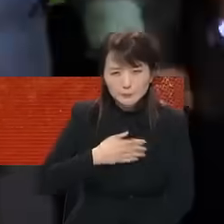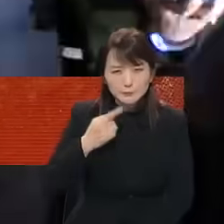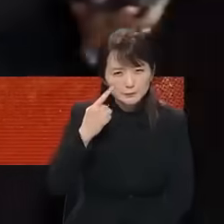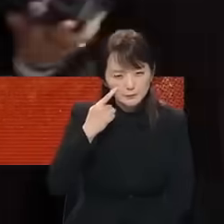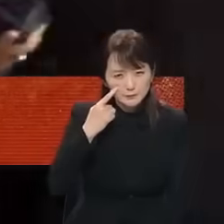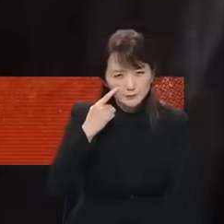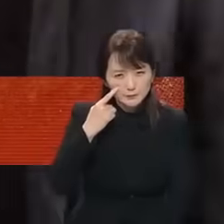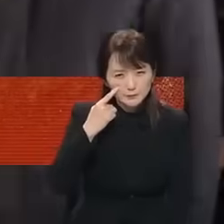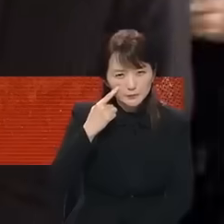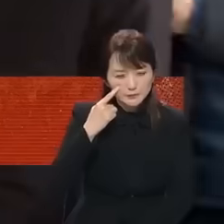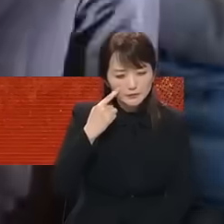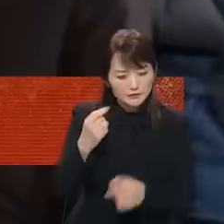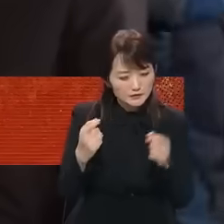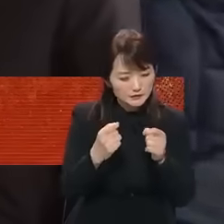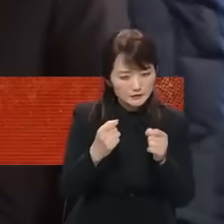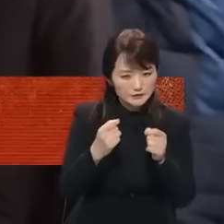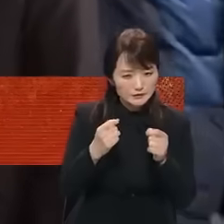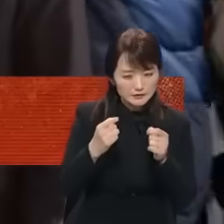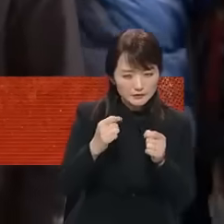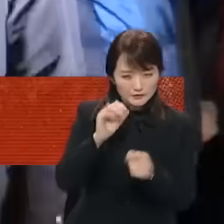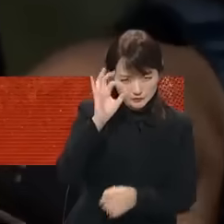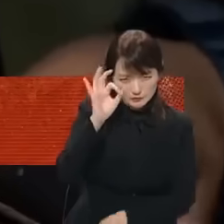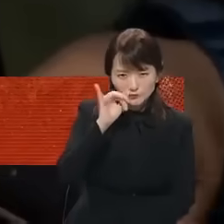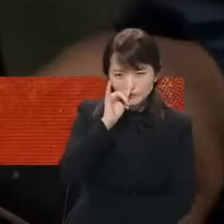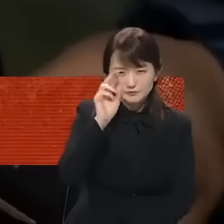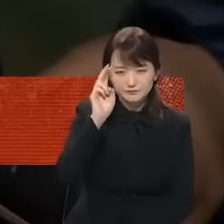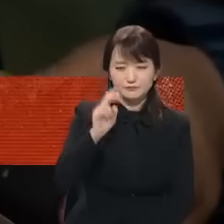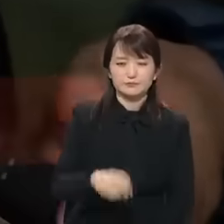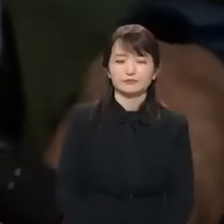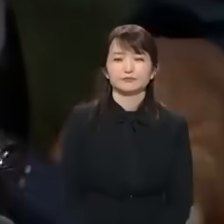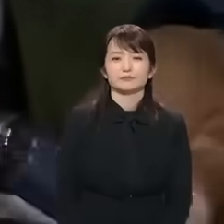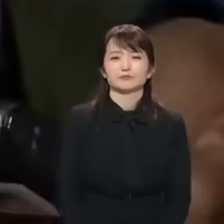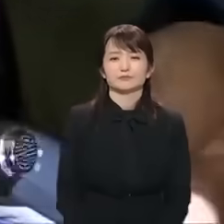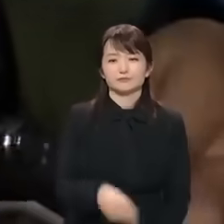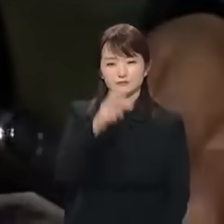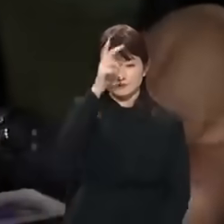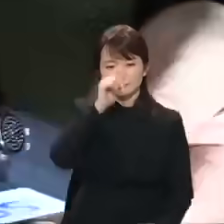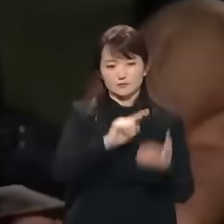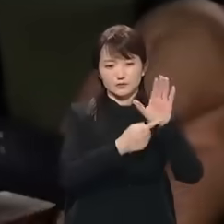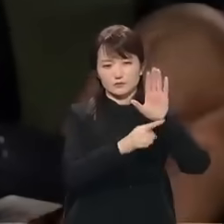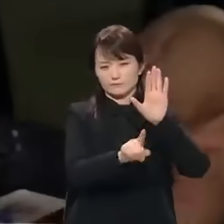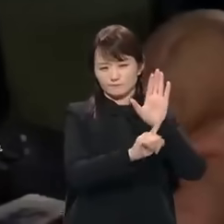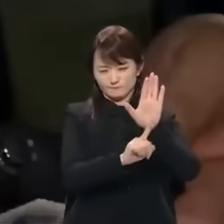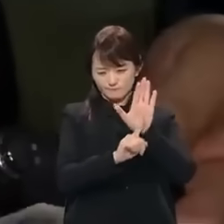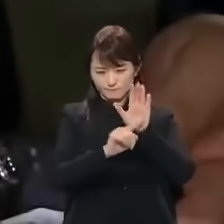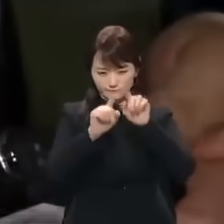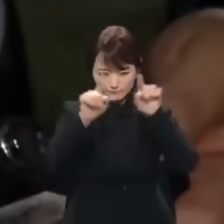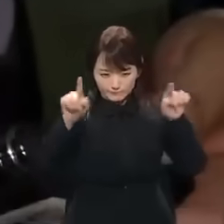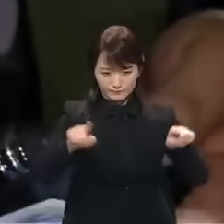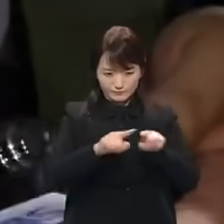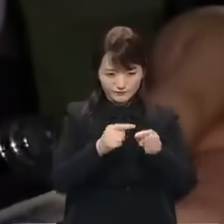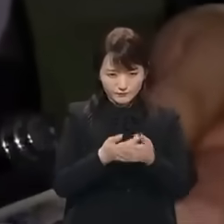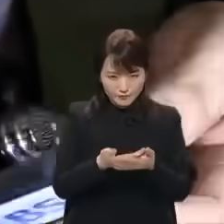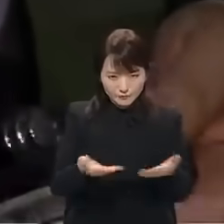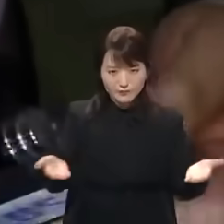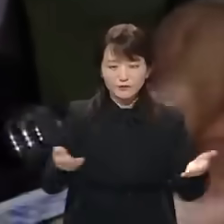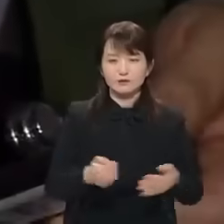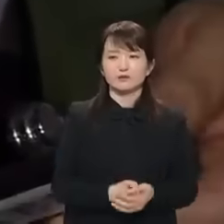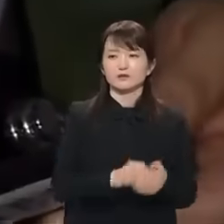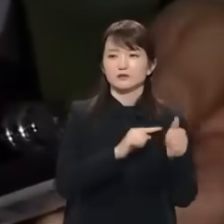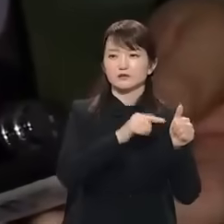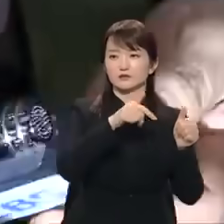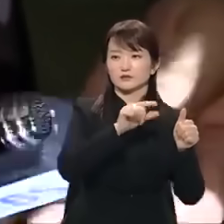것이 아닌가 그렇게 추정을 할 수 있습니다 자 결국 경찰이 공개수배에 들어갔고 전단지까지 뿌리면서 저